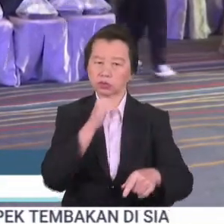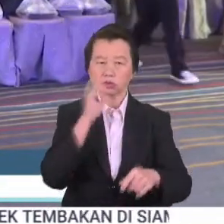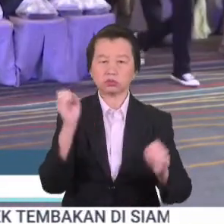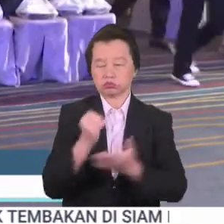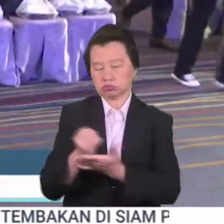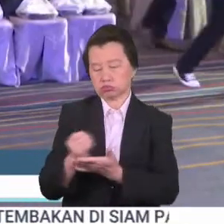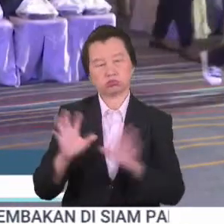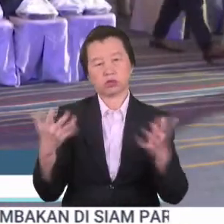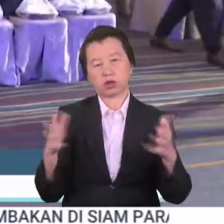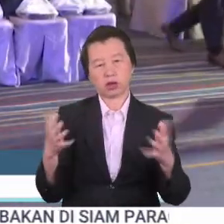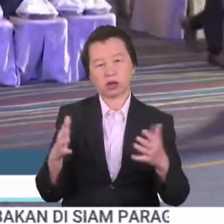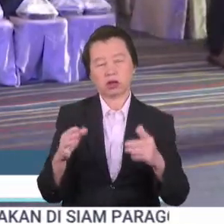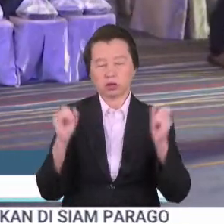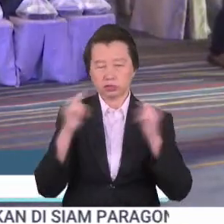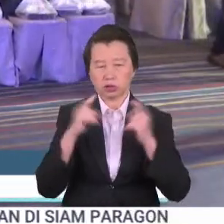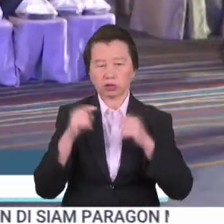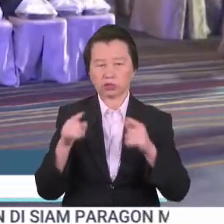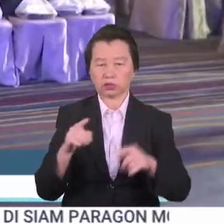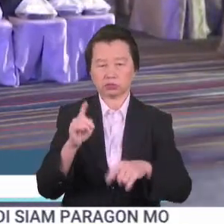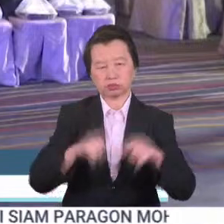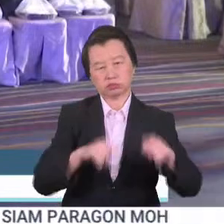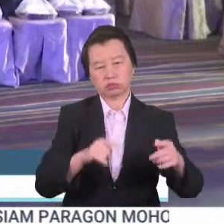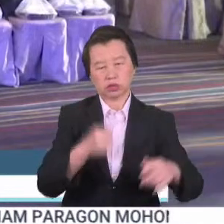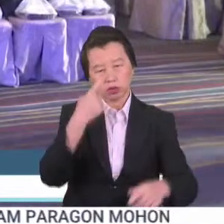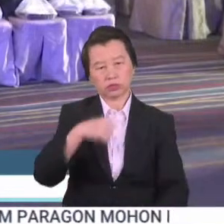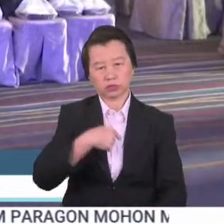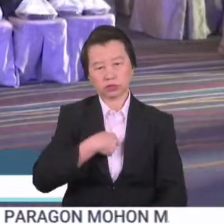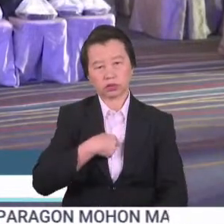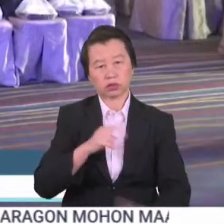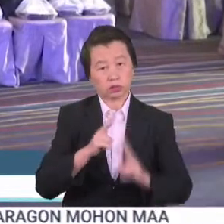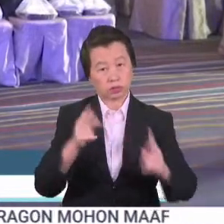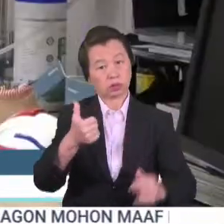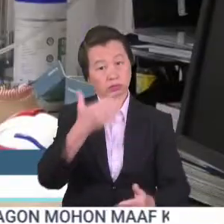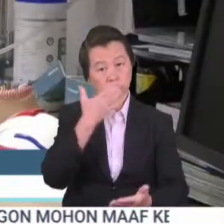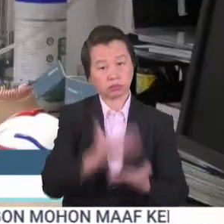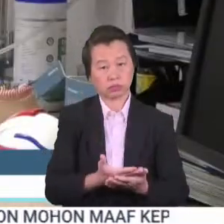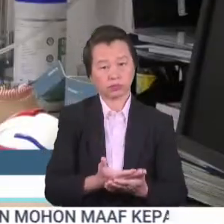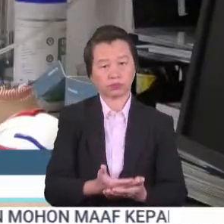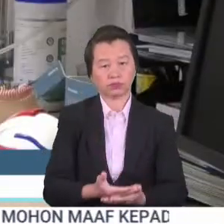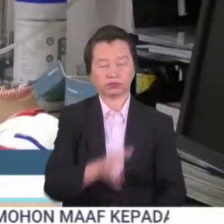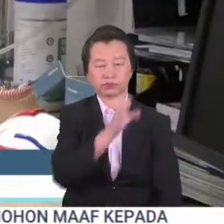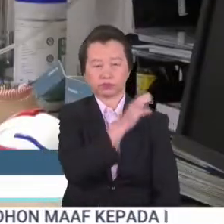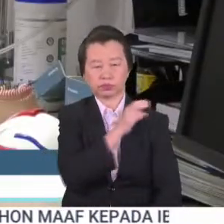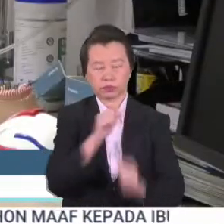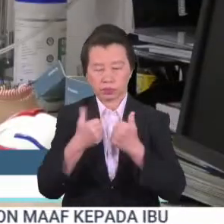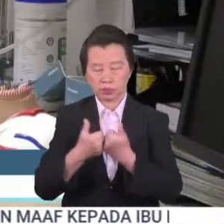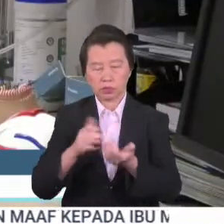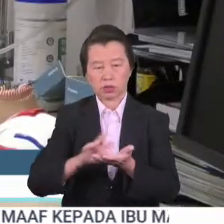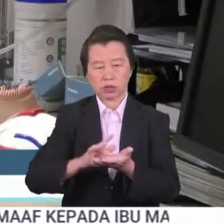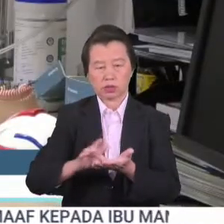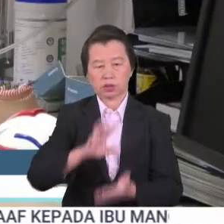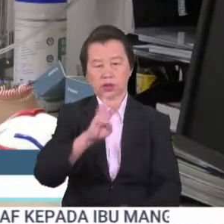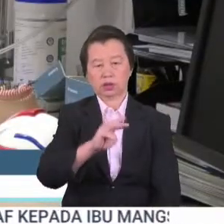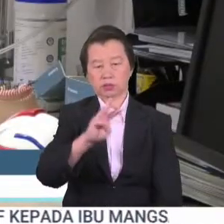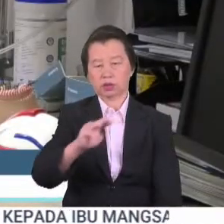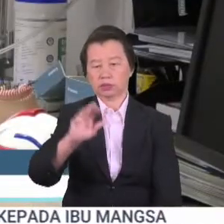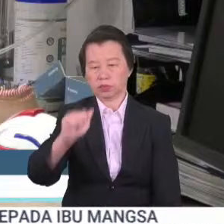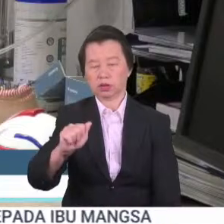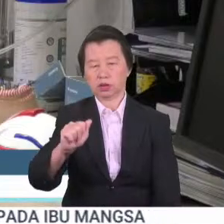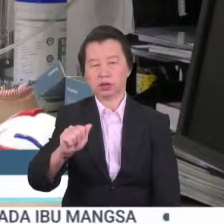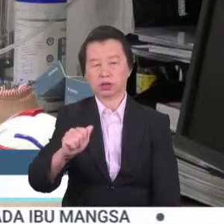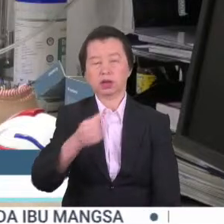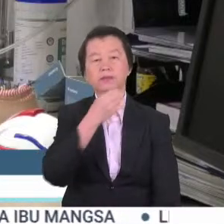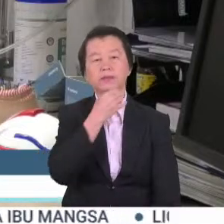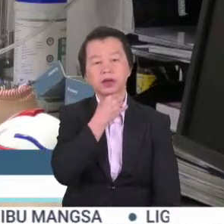ada insurans yang pekerja swasta dan sebagainya bagi saya ianya sangat bermanfaat pengerusi persatuan perubatan Malaysia MMA